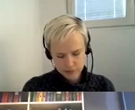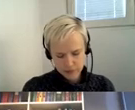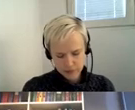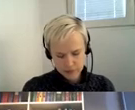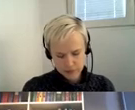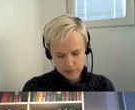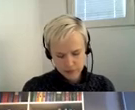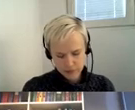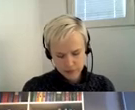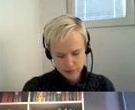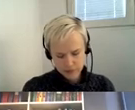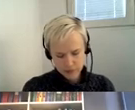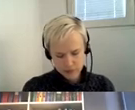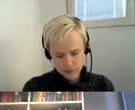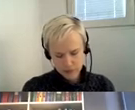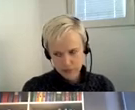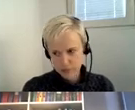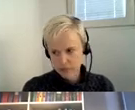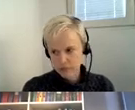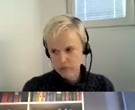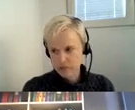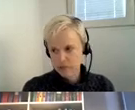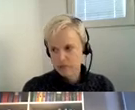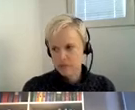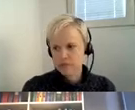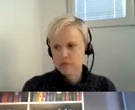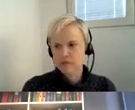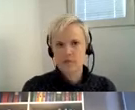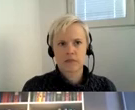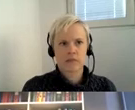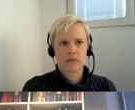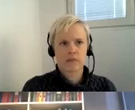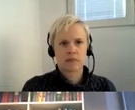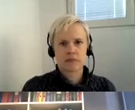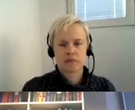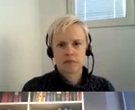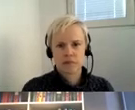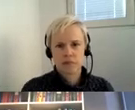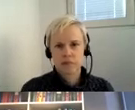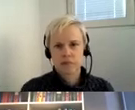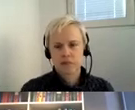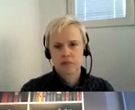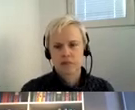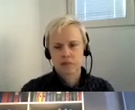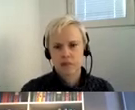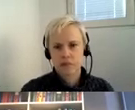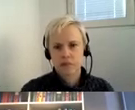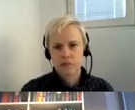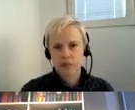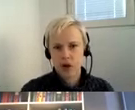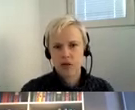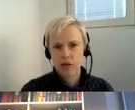mielenkiintoisinta vaihtoehtoa ajattelen, niin sieltä tulee jotakin sellaista, mikä ei sovi yhteen minkään tämänhetkisen teorian tai mallin